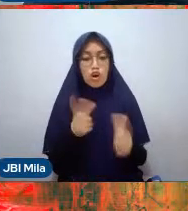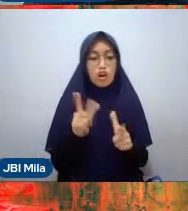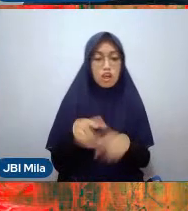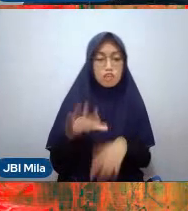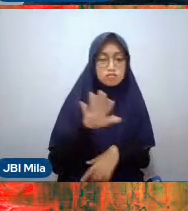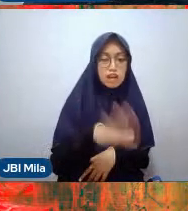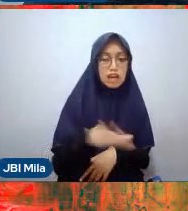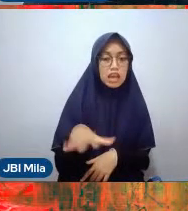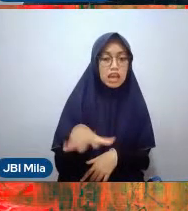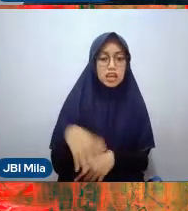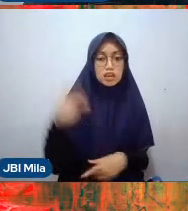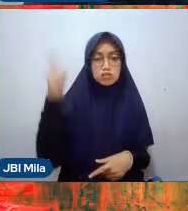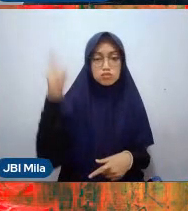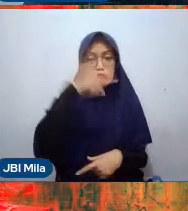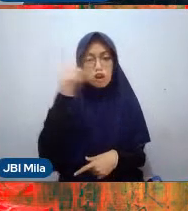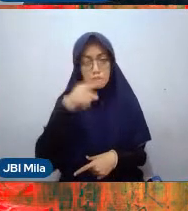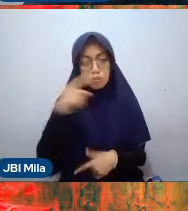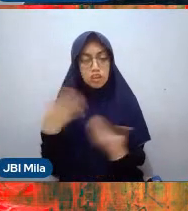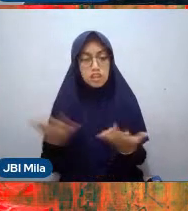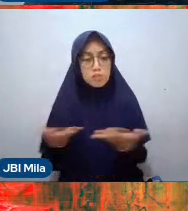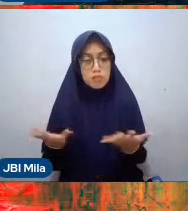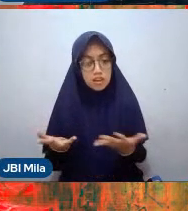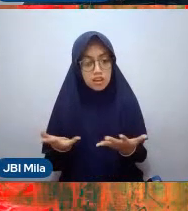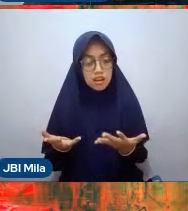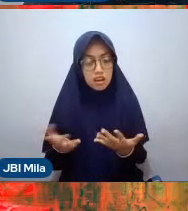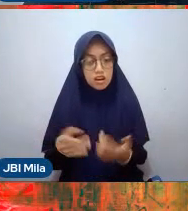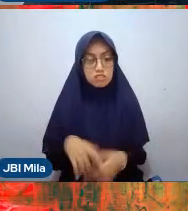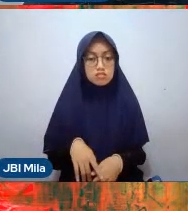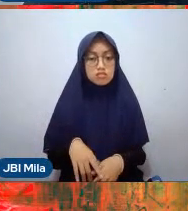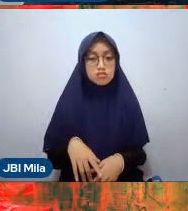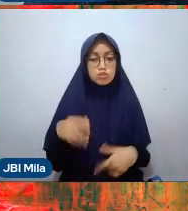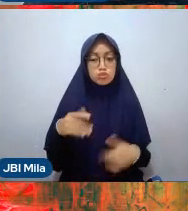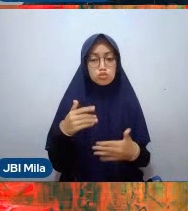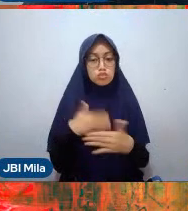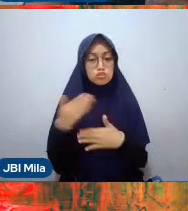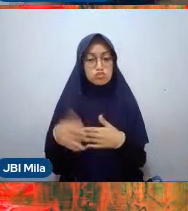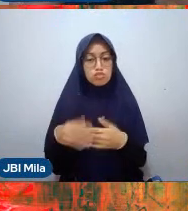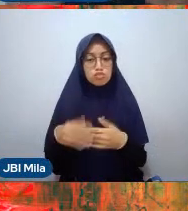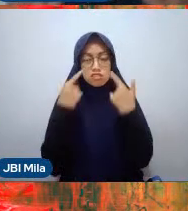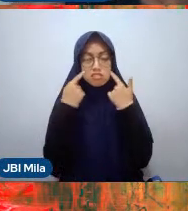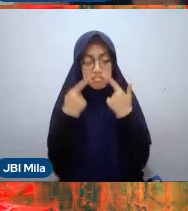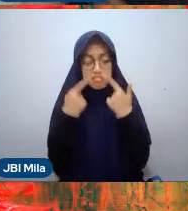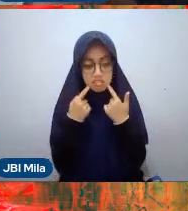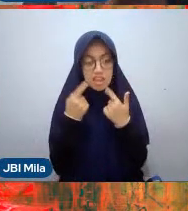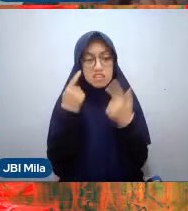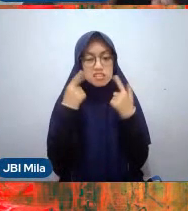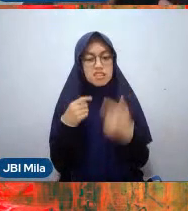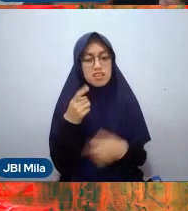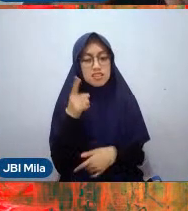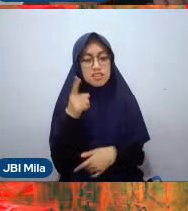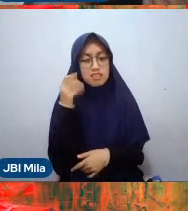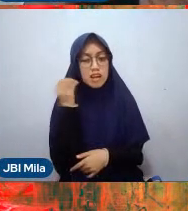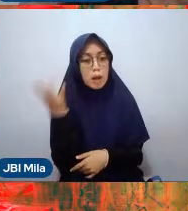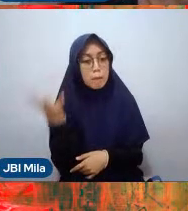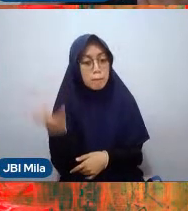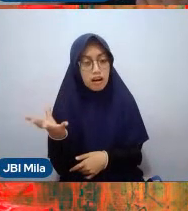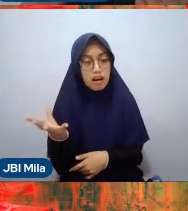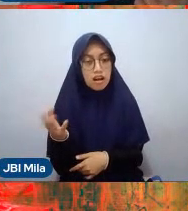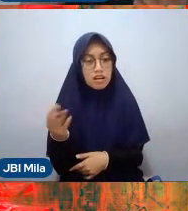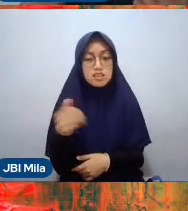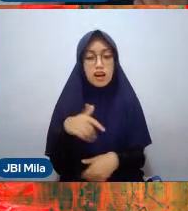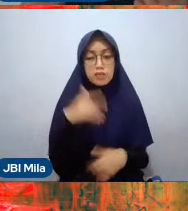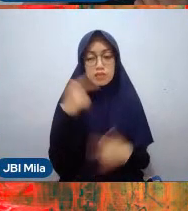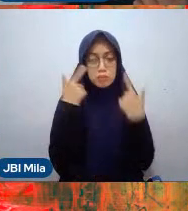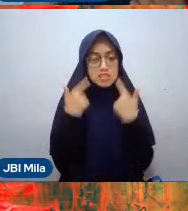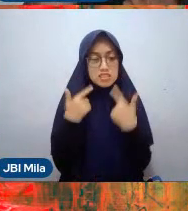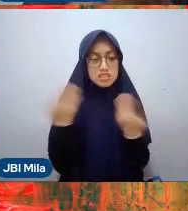sedih, sedihnya karena apa sih? Nah, untuk personal, untuk